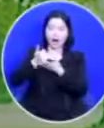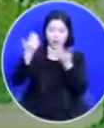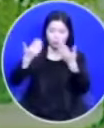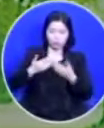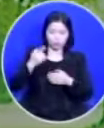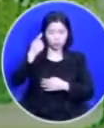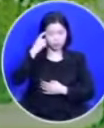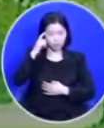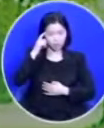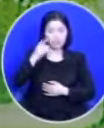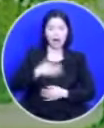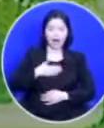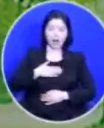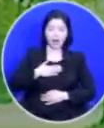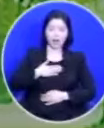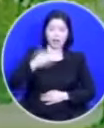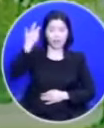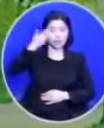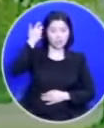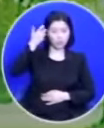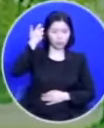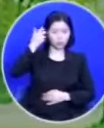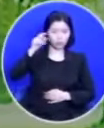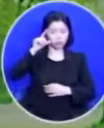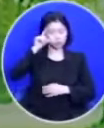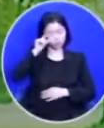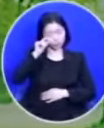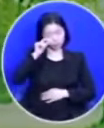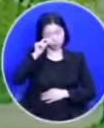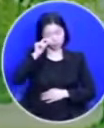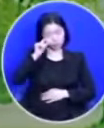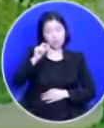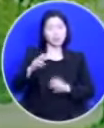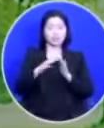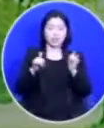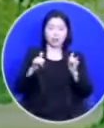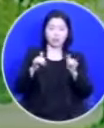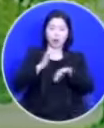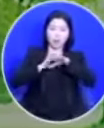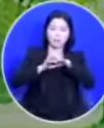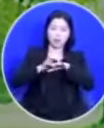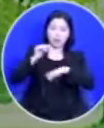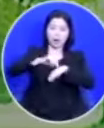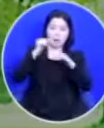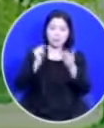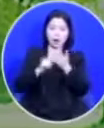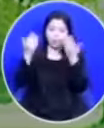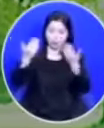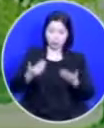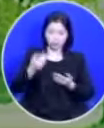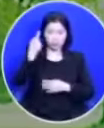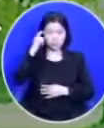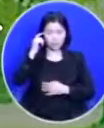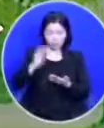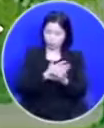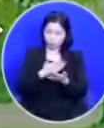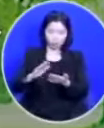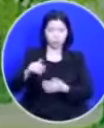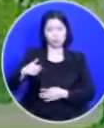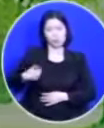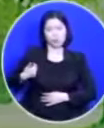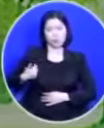압니다 영적으로 잠이 들어 버린 사람은 나귀가 마음에 주는 생각을 품 뷰를 못해요